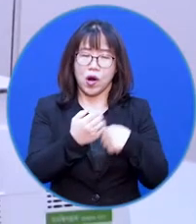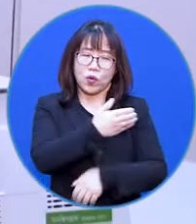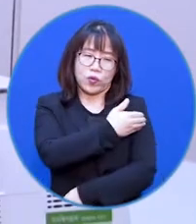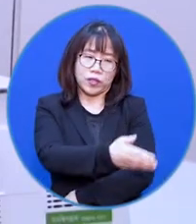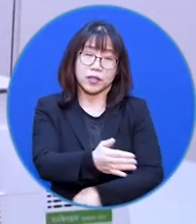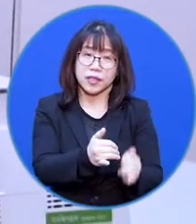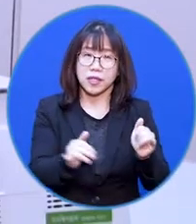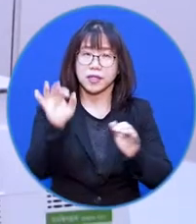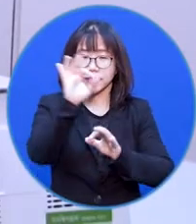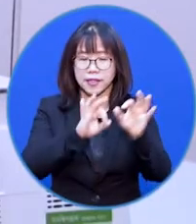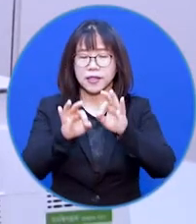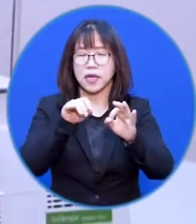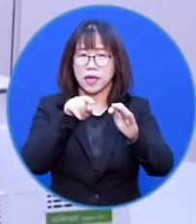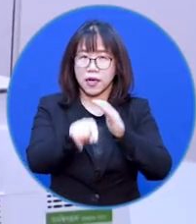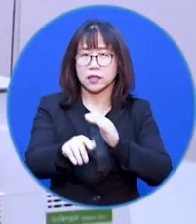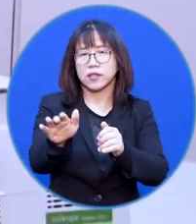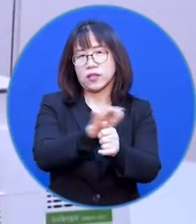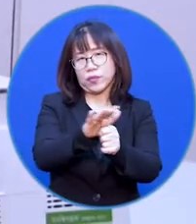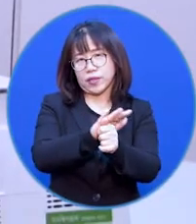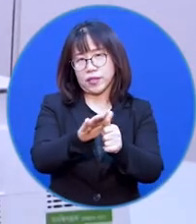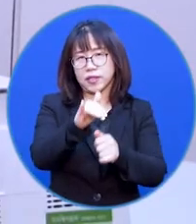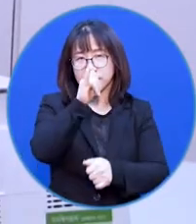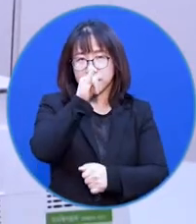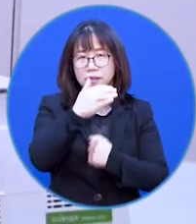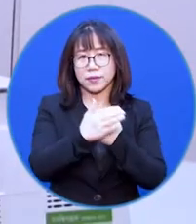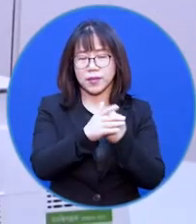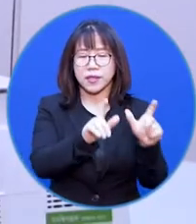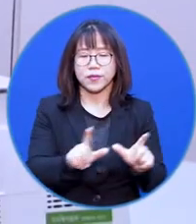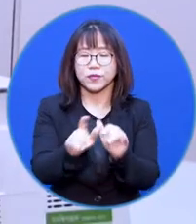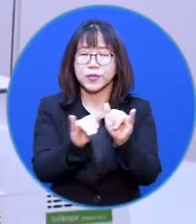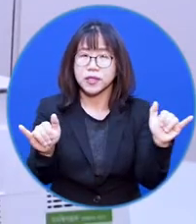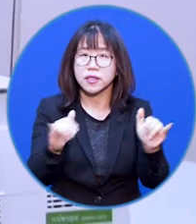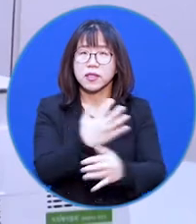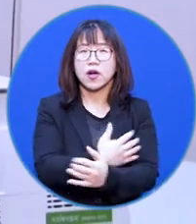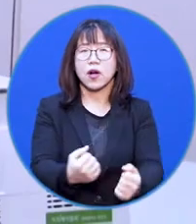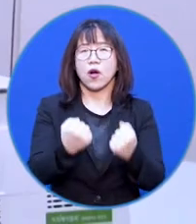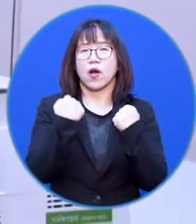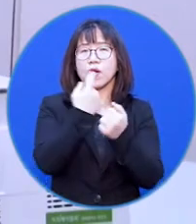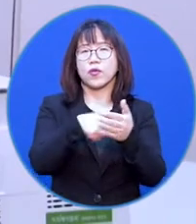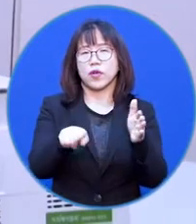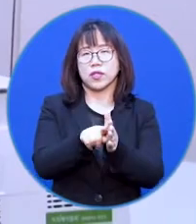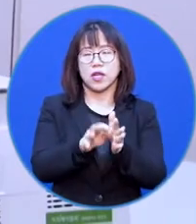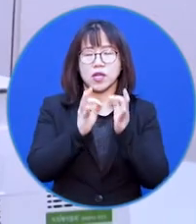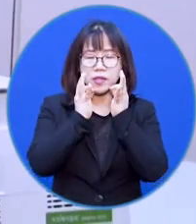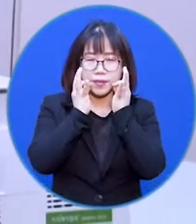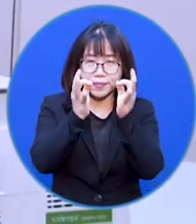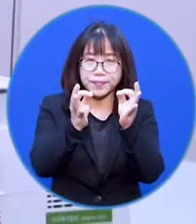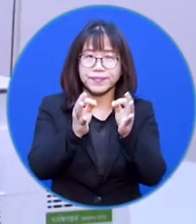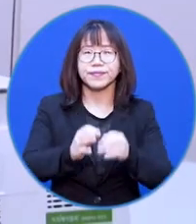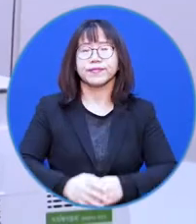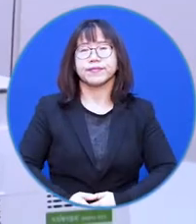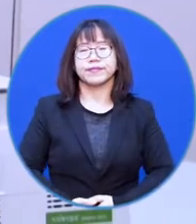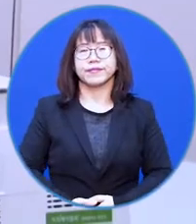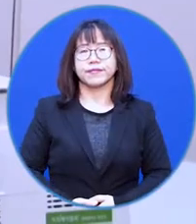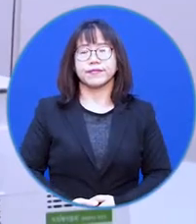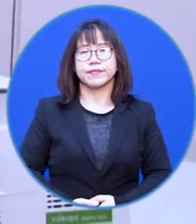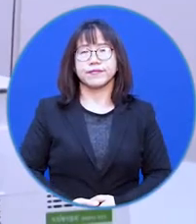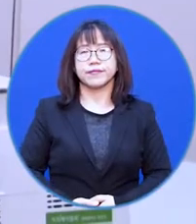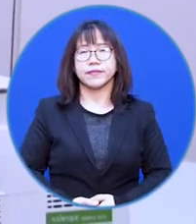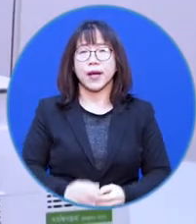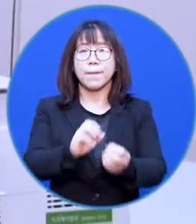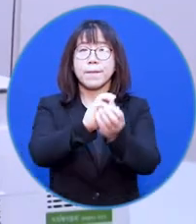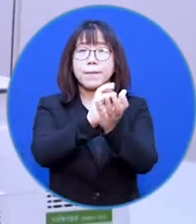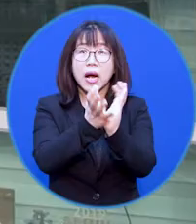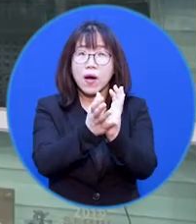방문하는 찾아가는 건강 돌봄 서비스를 운영하고 있습니다. 주민들의 보건 건강 서비스 향상을 위해 최선을